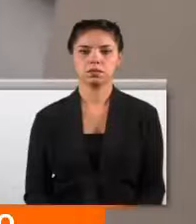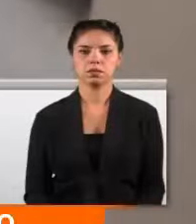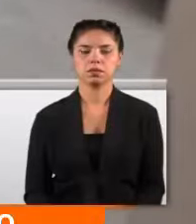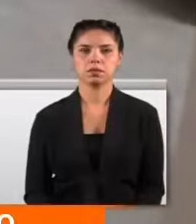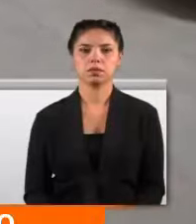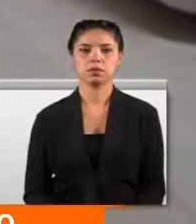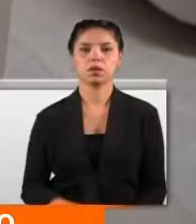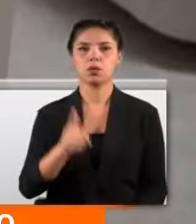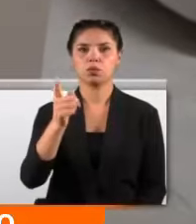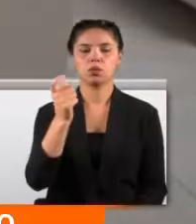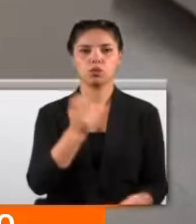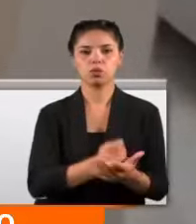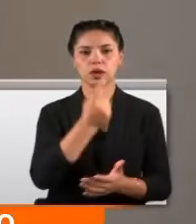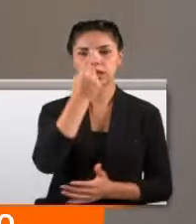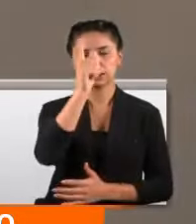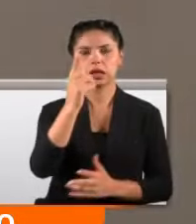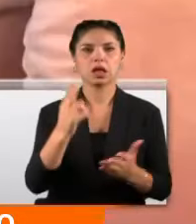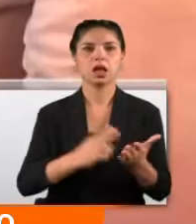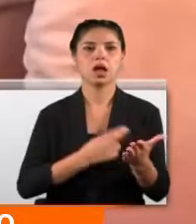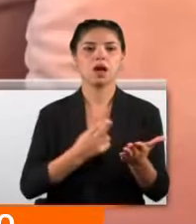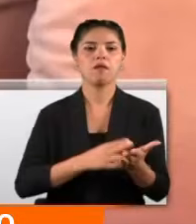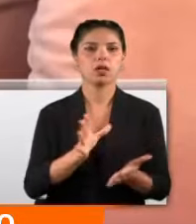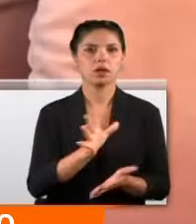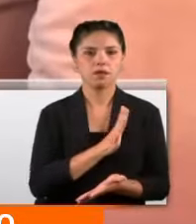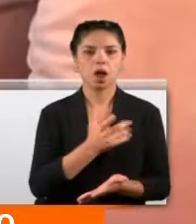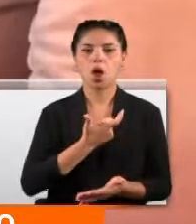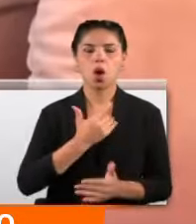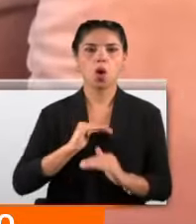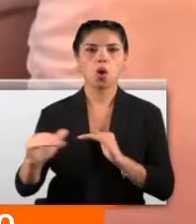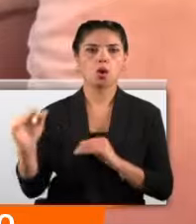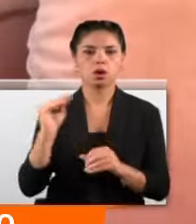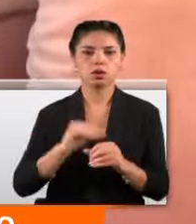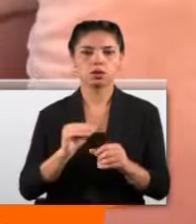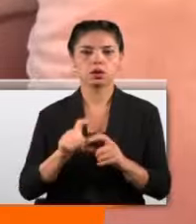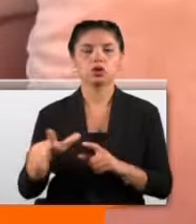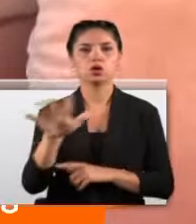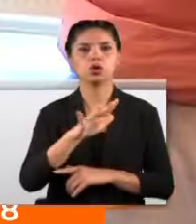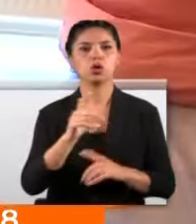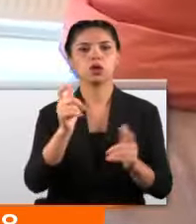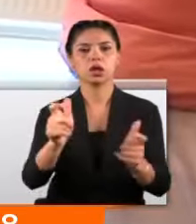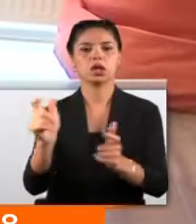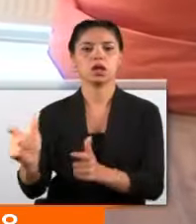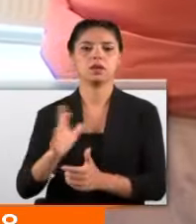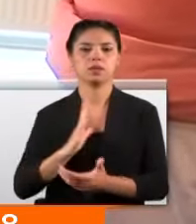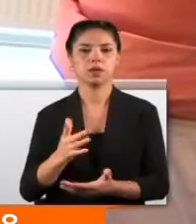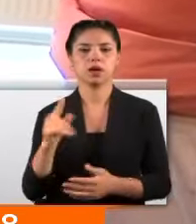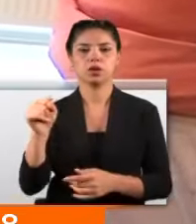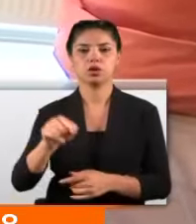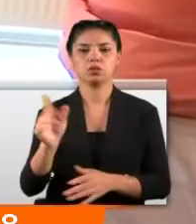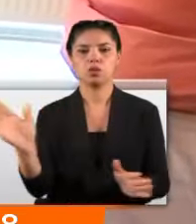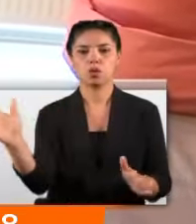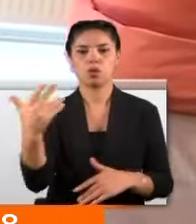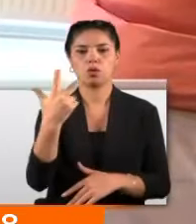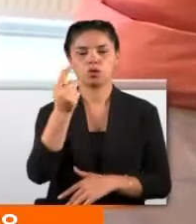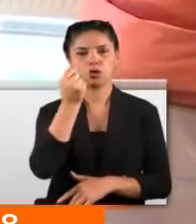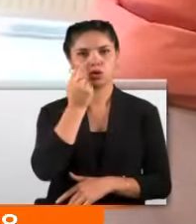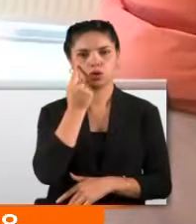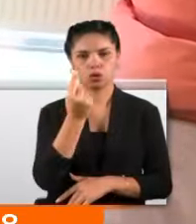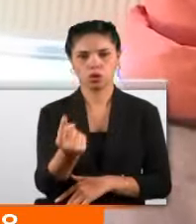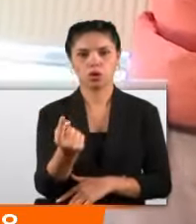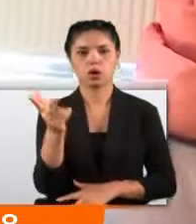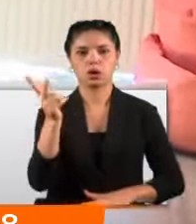Bu ücretlere sadece kahvaltı dahil, bir de öğrenciler için sosyal alanlar mevcut. Şu an bulunduğumuz bu oda 3 kişilik. İşte